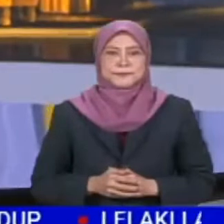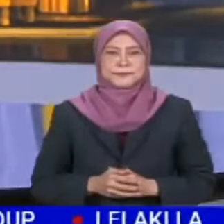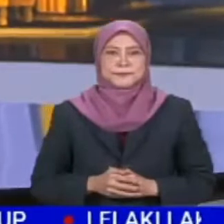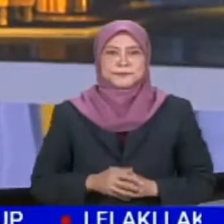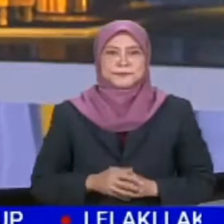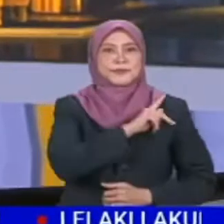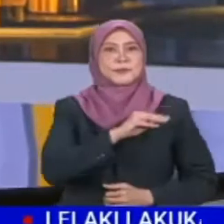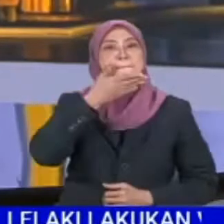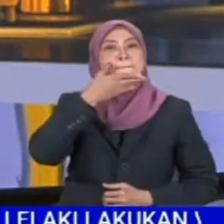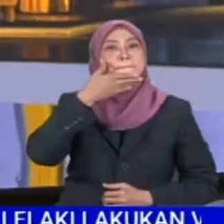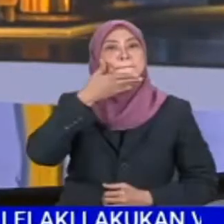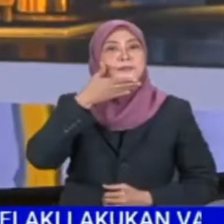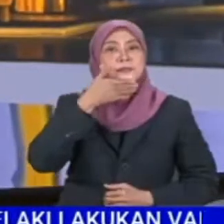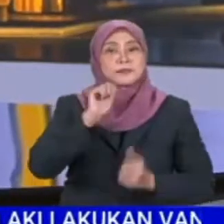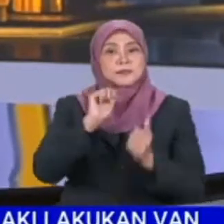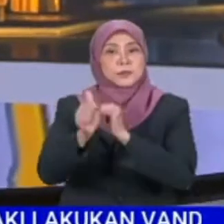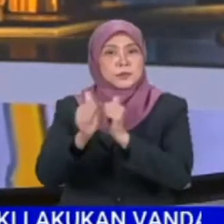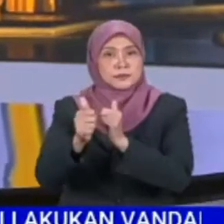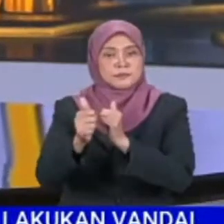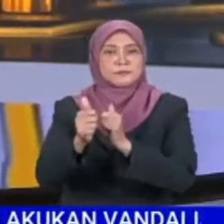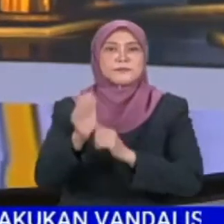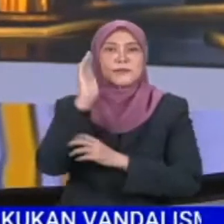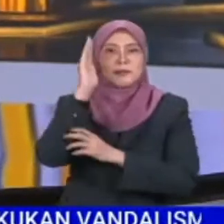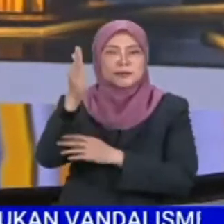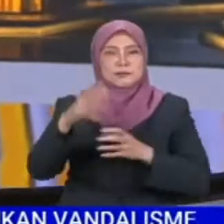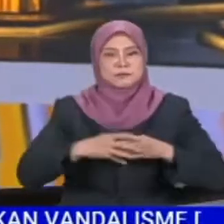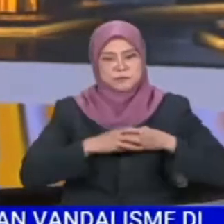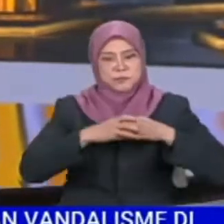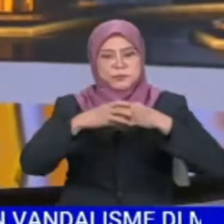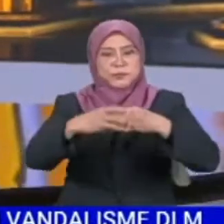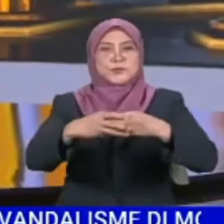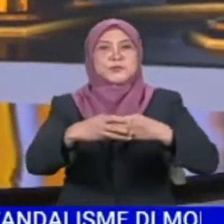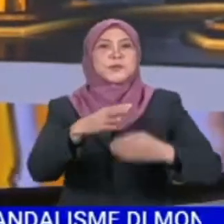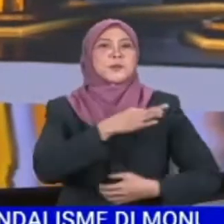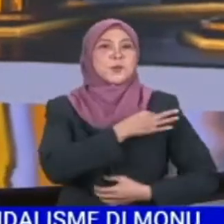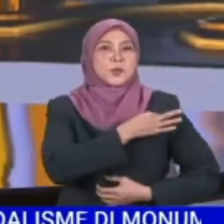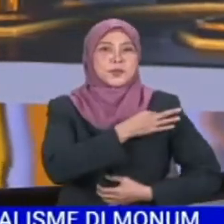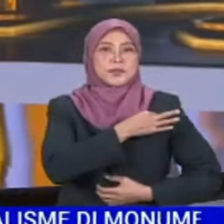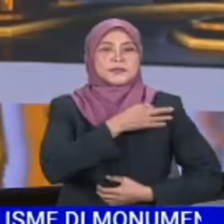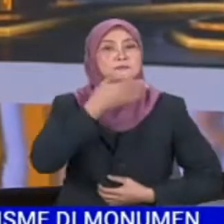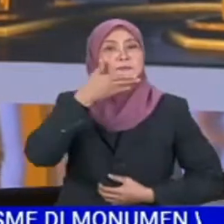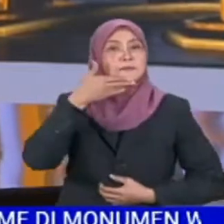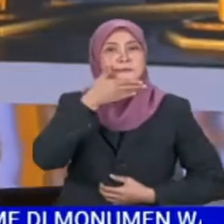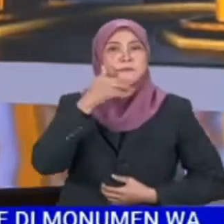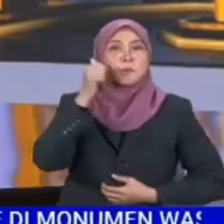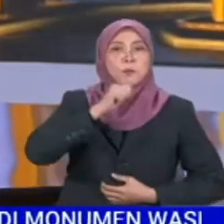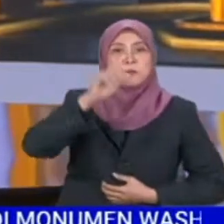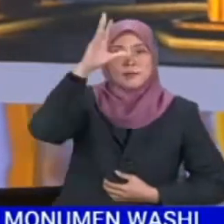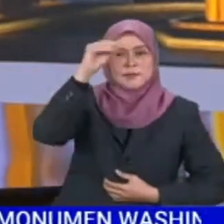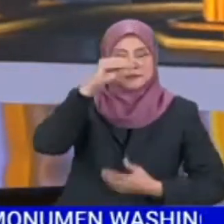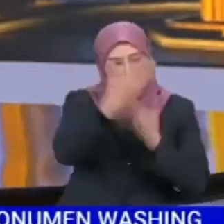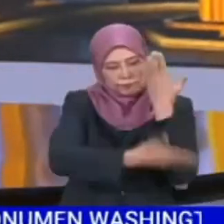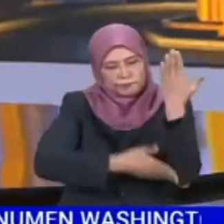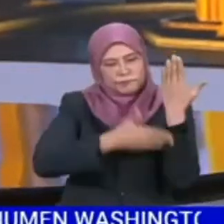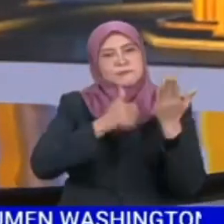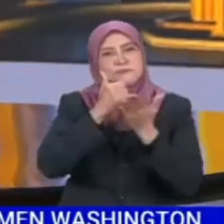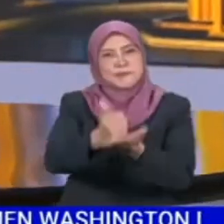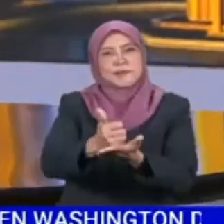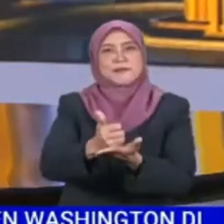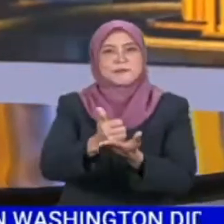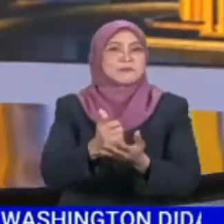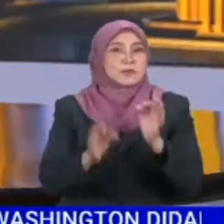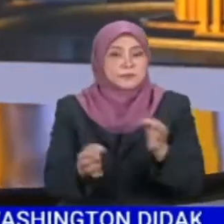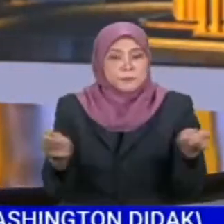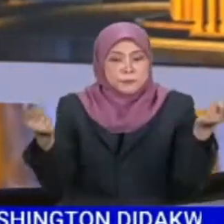Kementerian Belia dan Sukan akan menggerakkan sukarelawan dalam kalangan belia dan beliawan di seluruh negara bagi membantu ketika